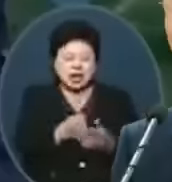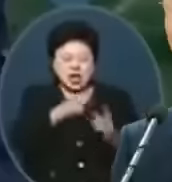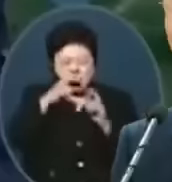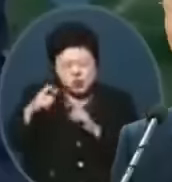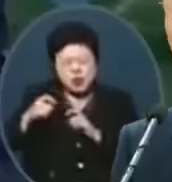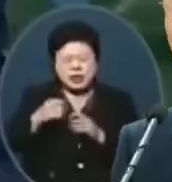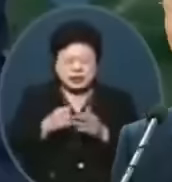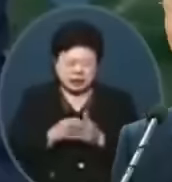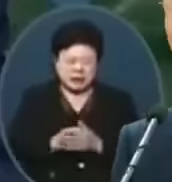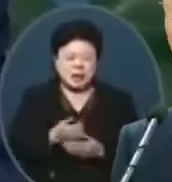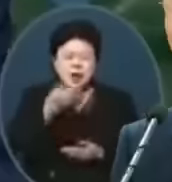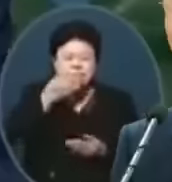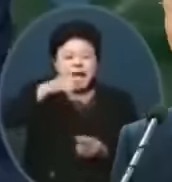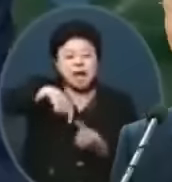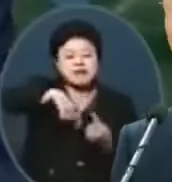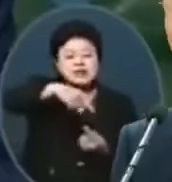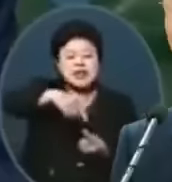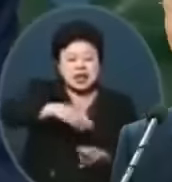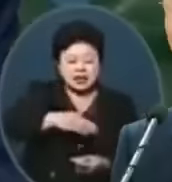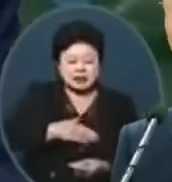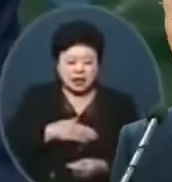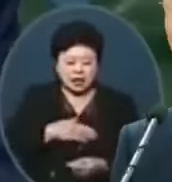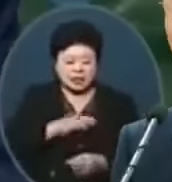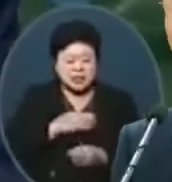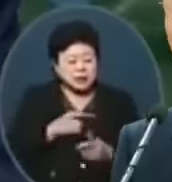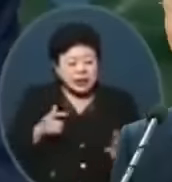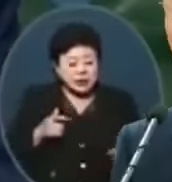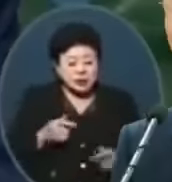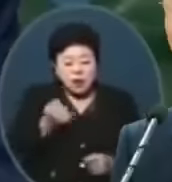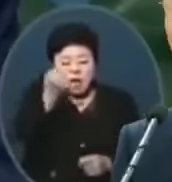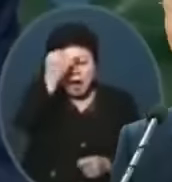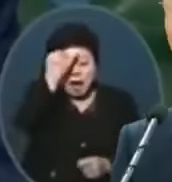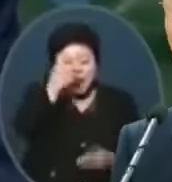먹었습니다. 내가 먹겠습니까? 여자가 안 꿰면 내가 안 먹죠.